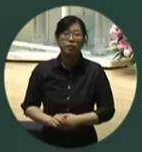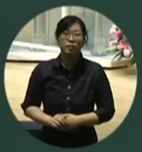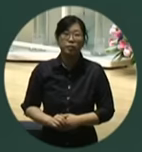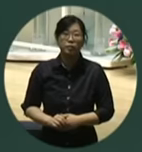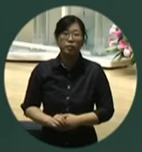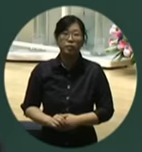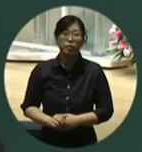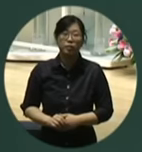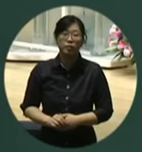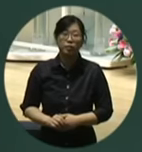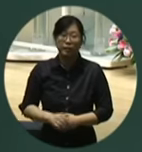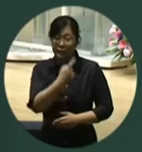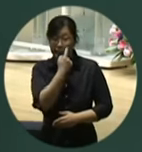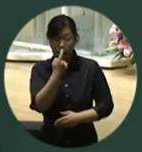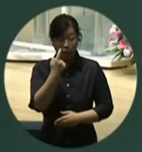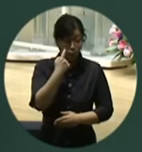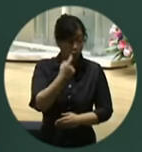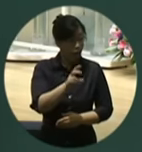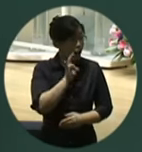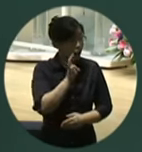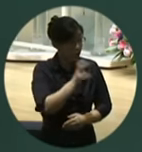이 증거를 가지고